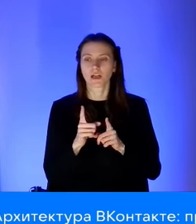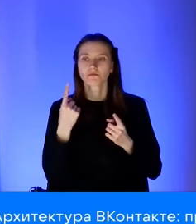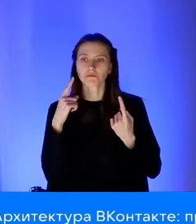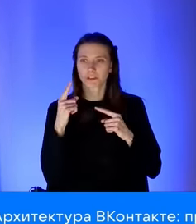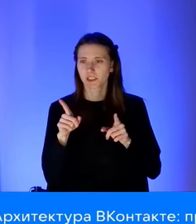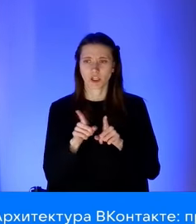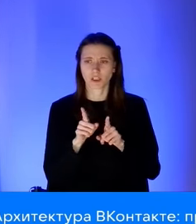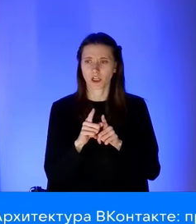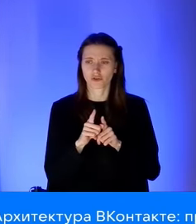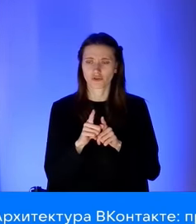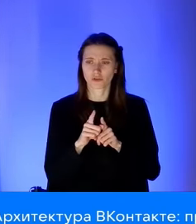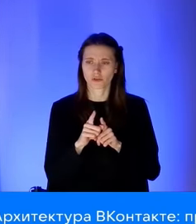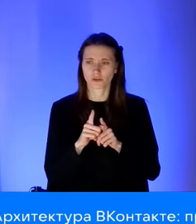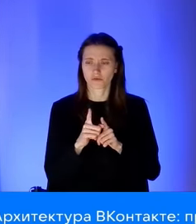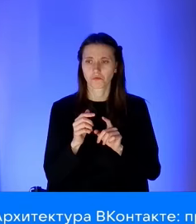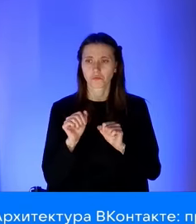она